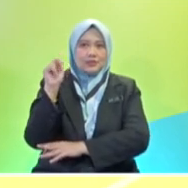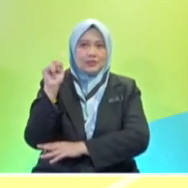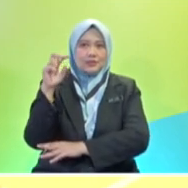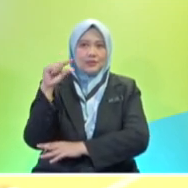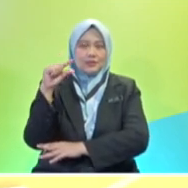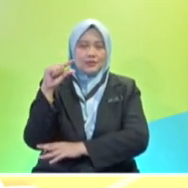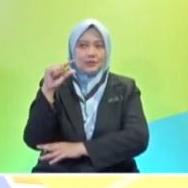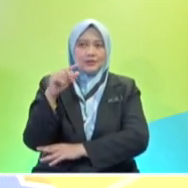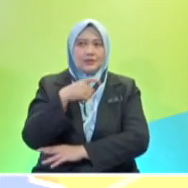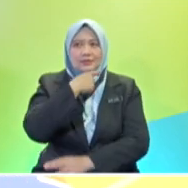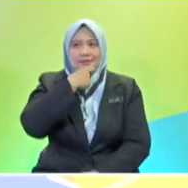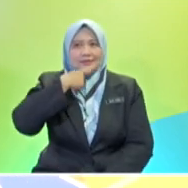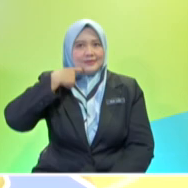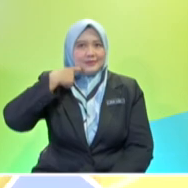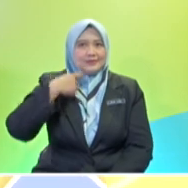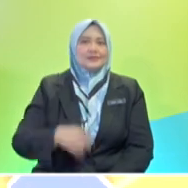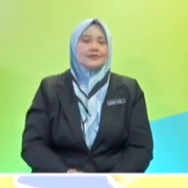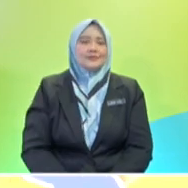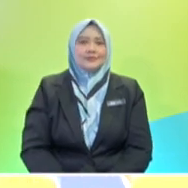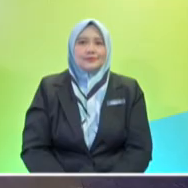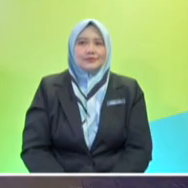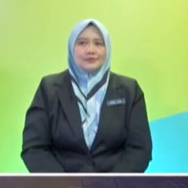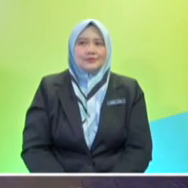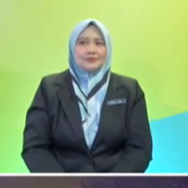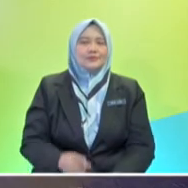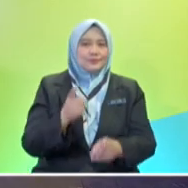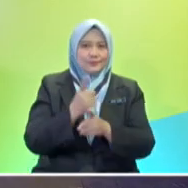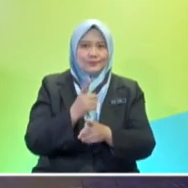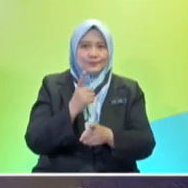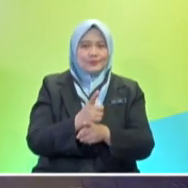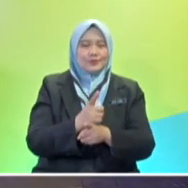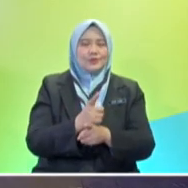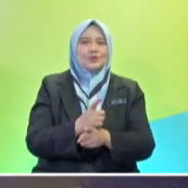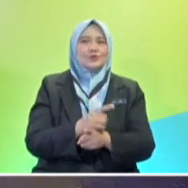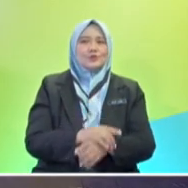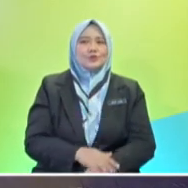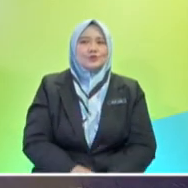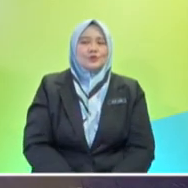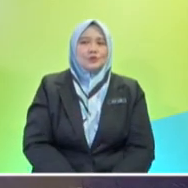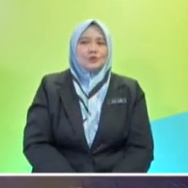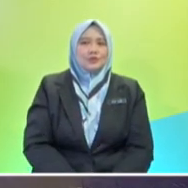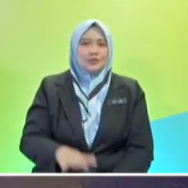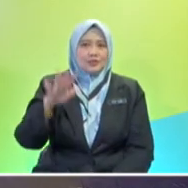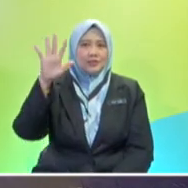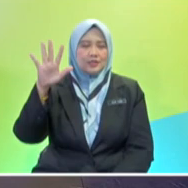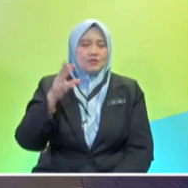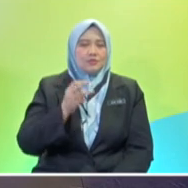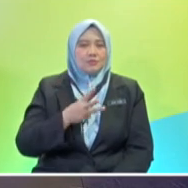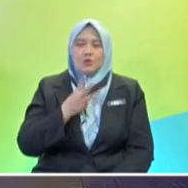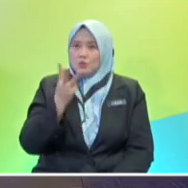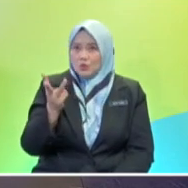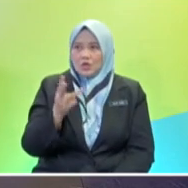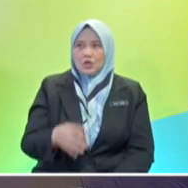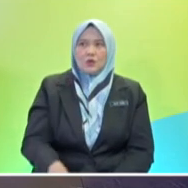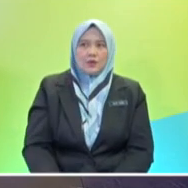K-E-R-I-N-G, kering. Ya, betul, Nisa. Tahniah. Sama, 5 wah juga sebab jawapan mereka tepat.